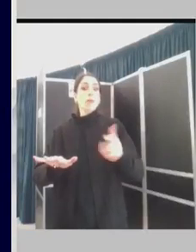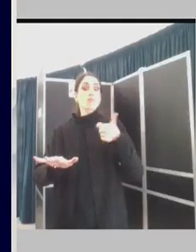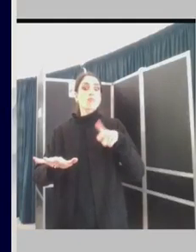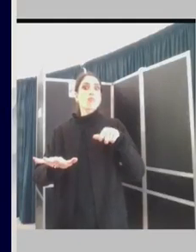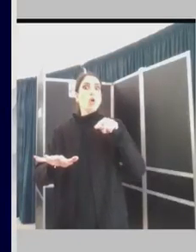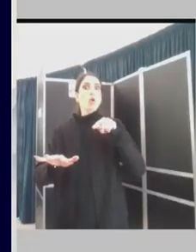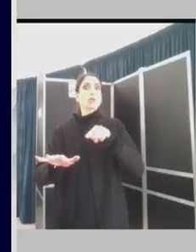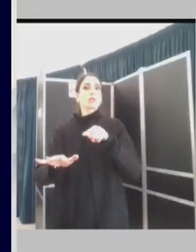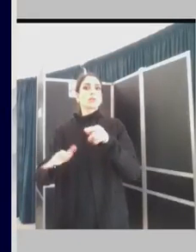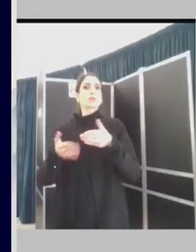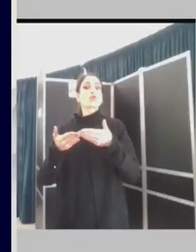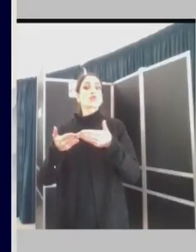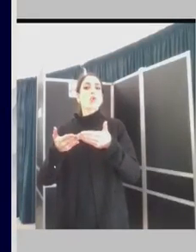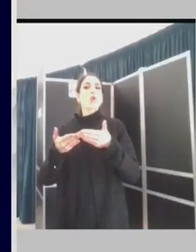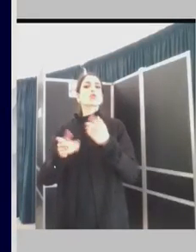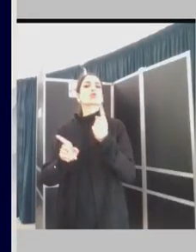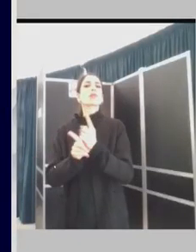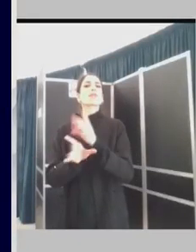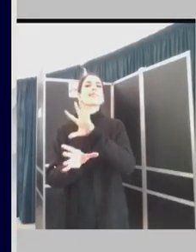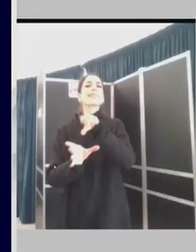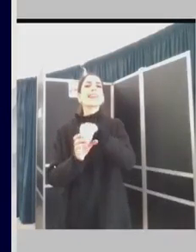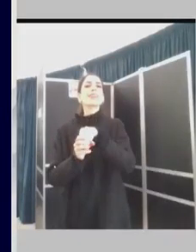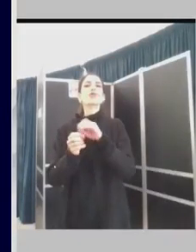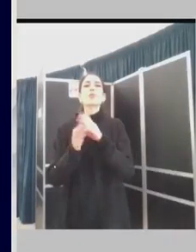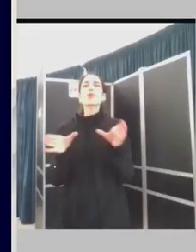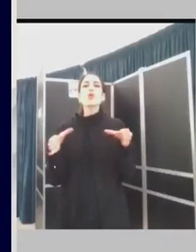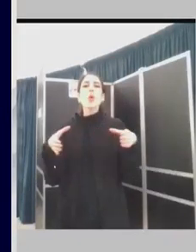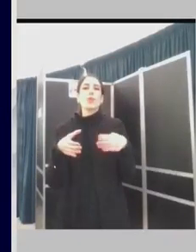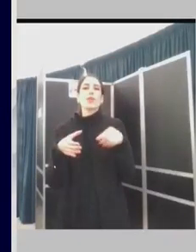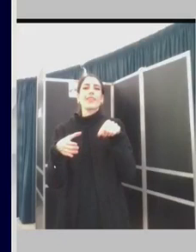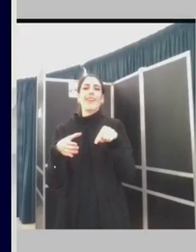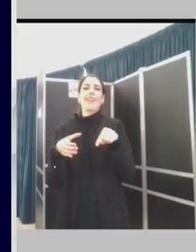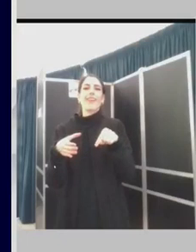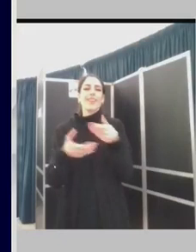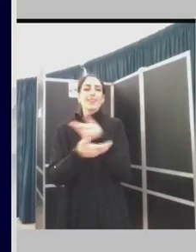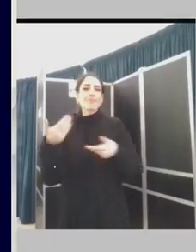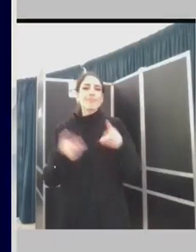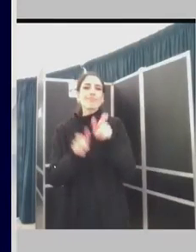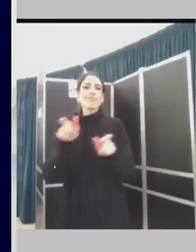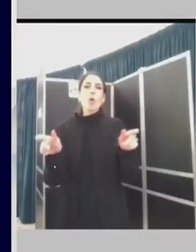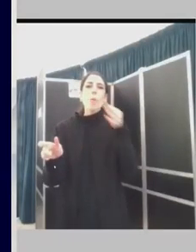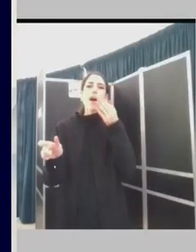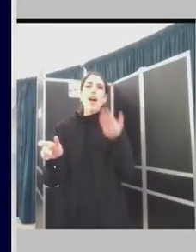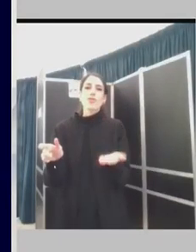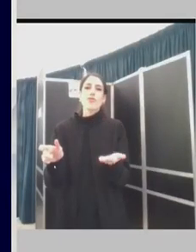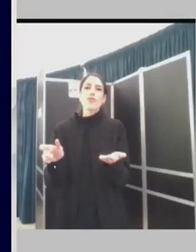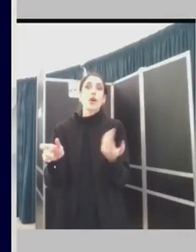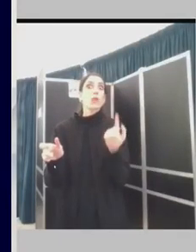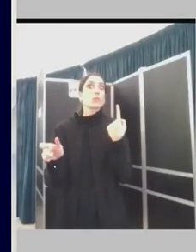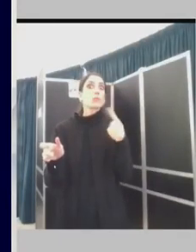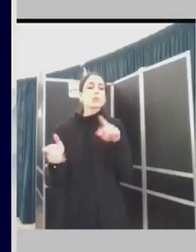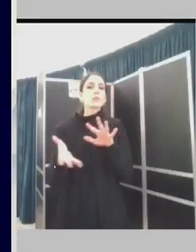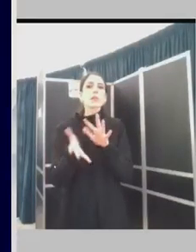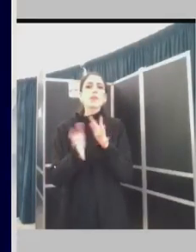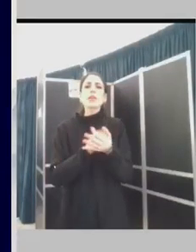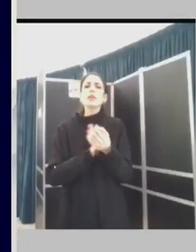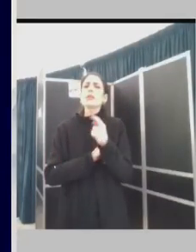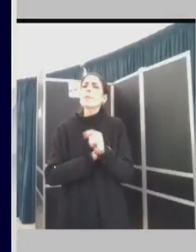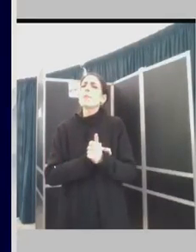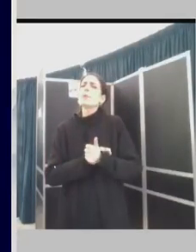collettività umana, e quindi il luogo principe di tutto questo chiaramente sono le scuole, no? Sono i luoghi dove